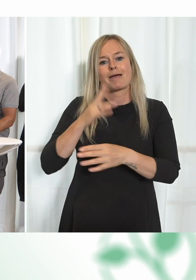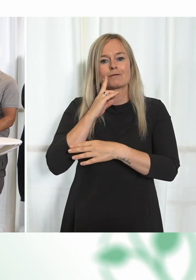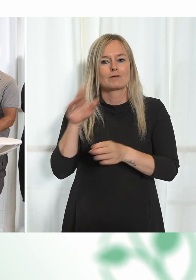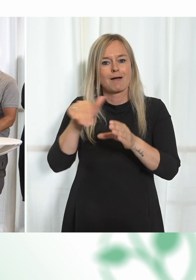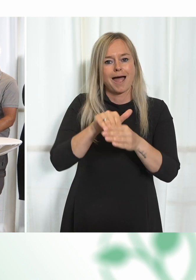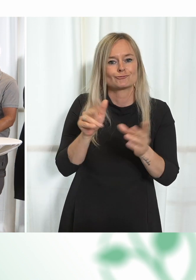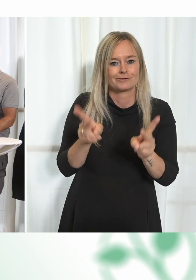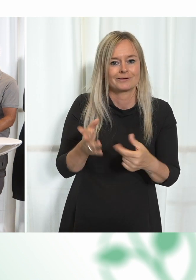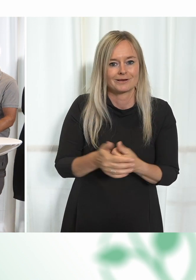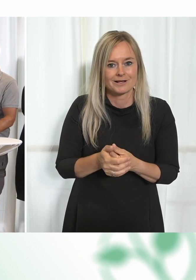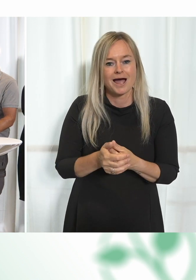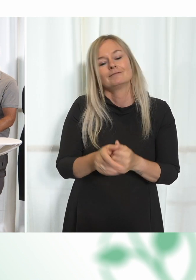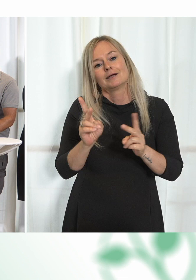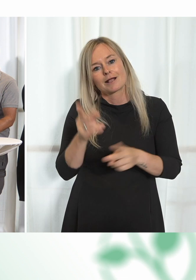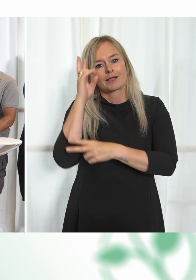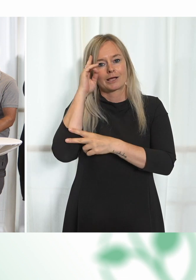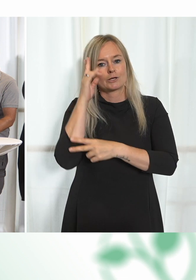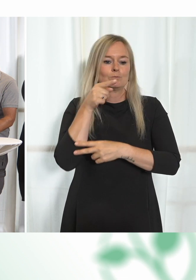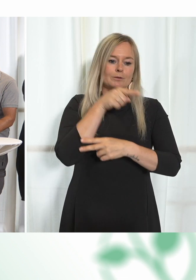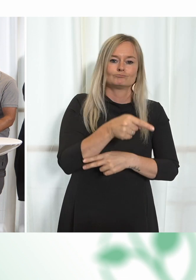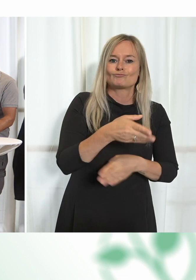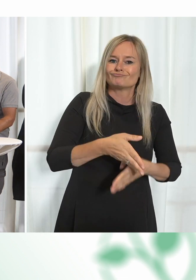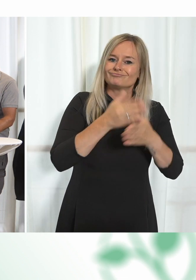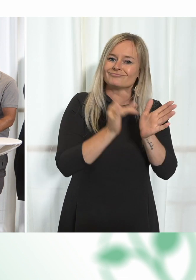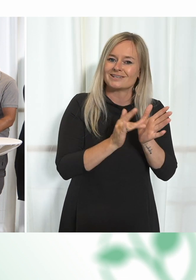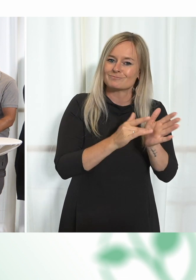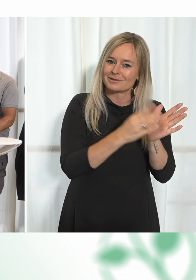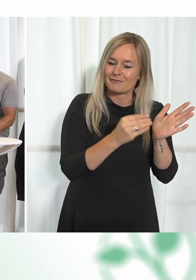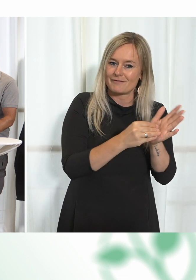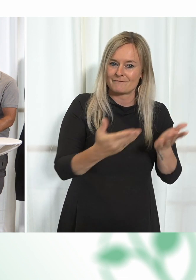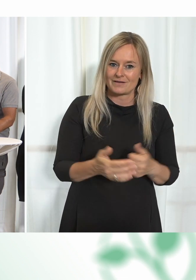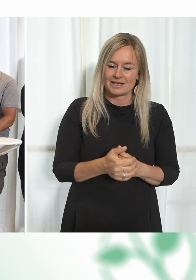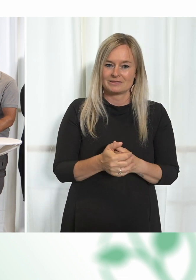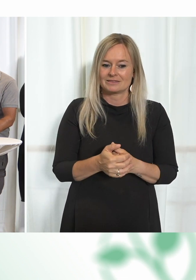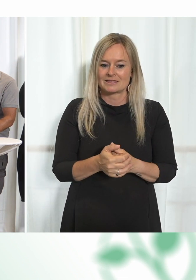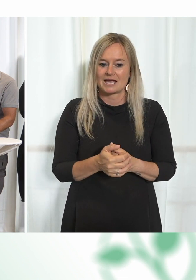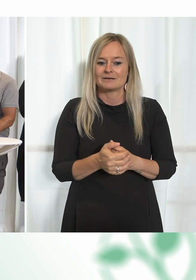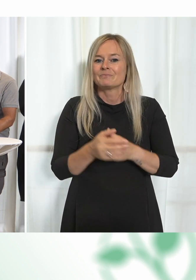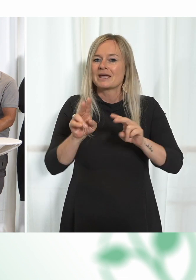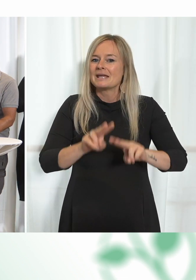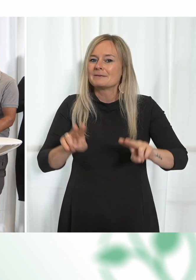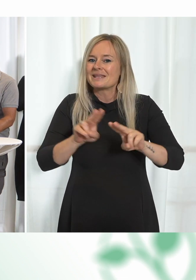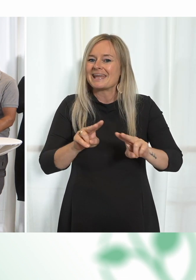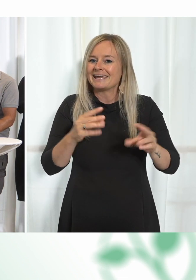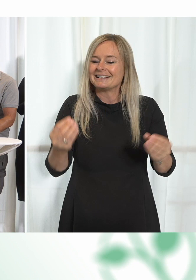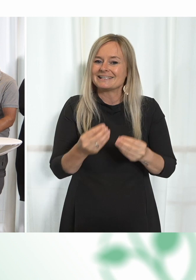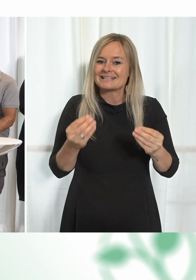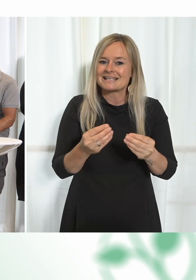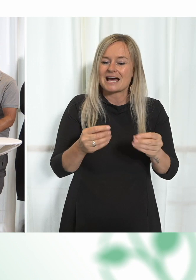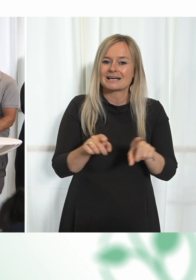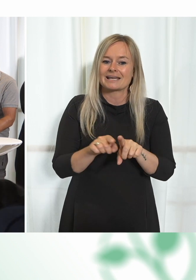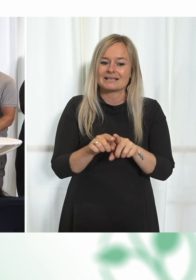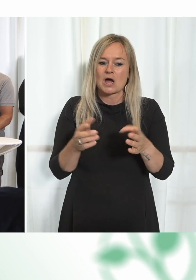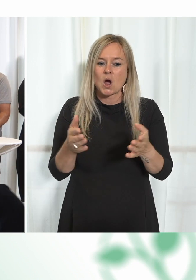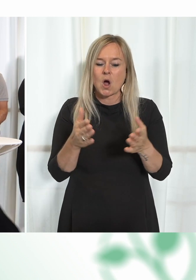liebe und es ja auch ähnliche Dinge gibt, wie zum Beispiel ein Exoskelett, in einem sportlichen Sprint zwischen dem